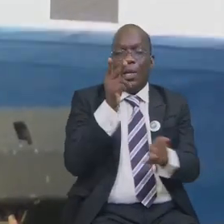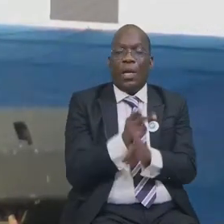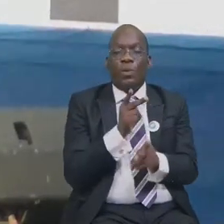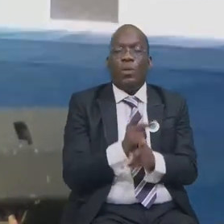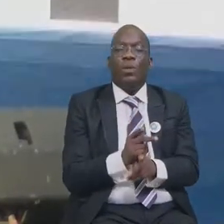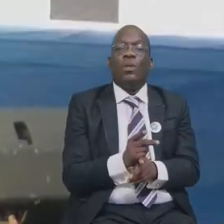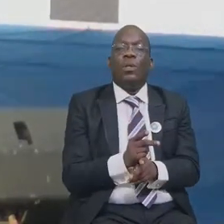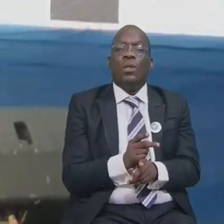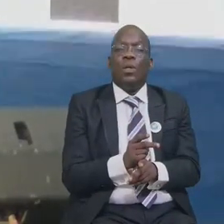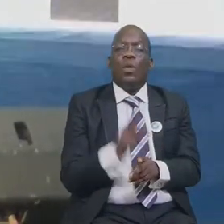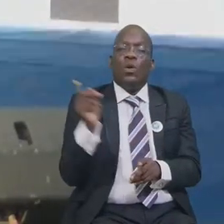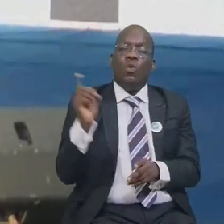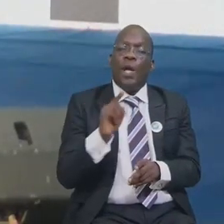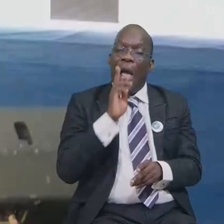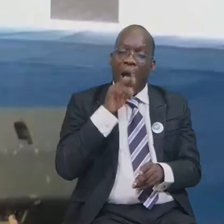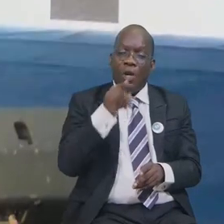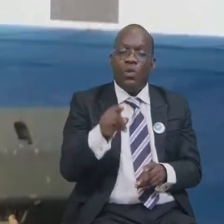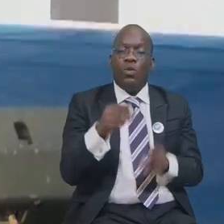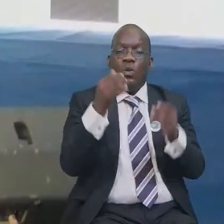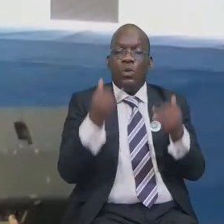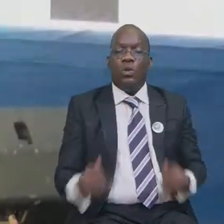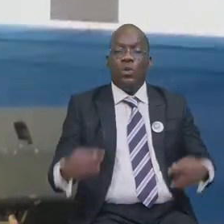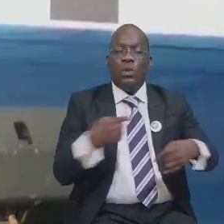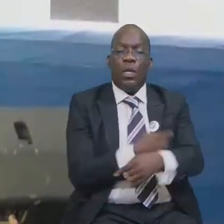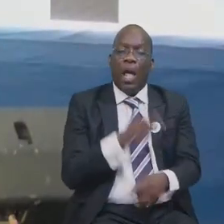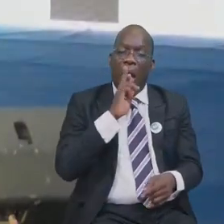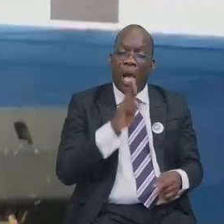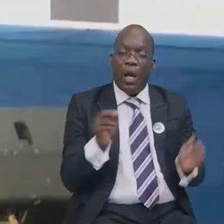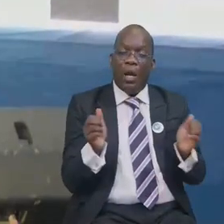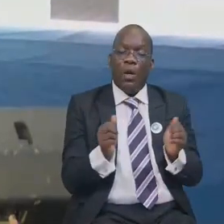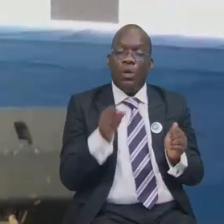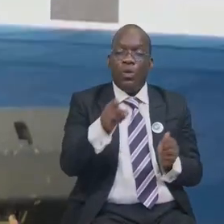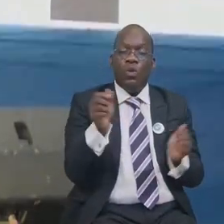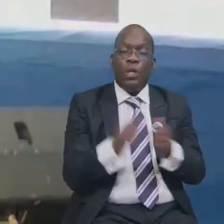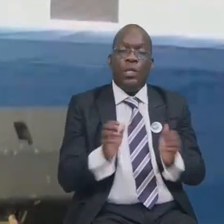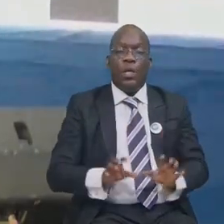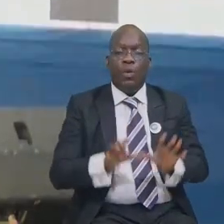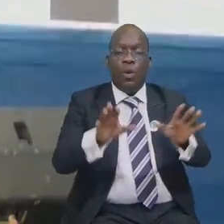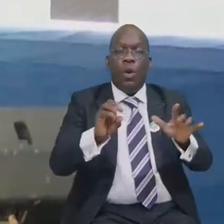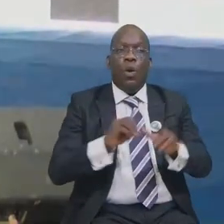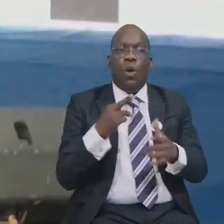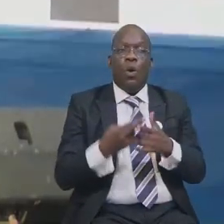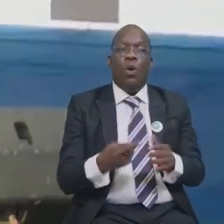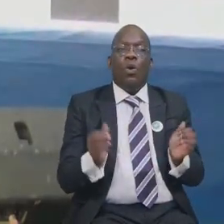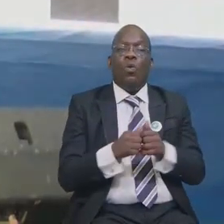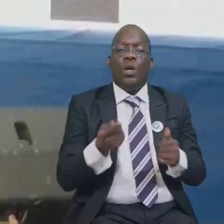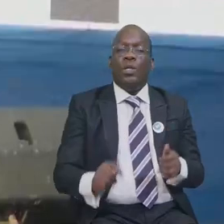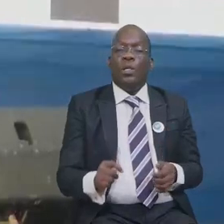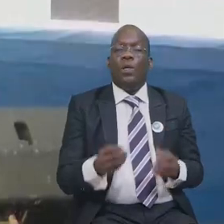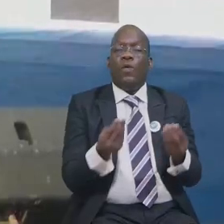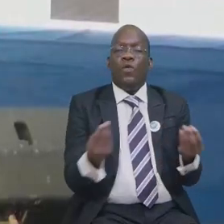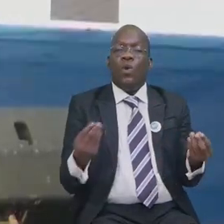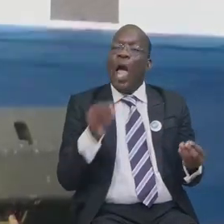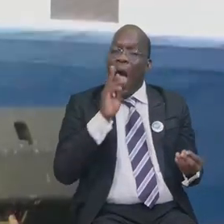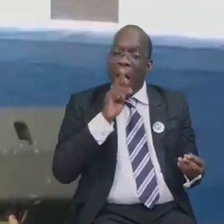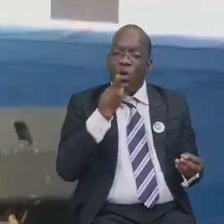Où es-tu? De quel côté es-tu? Es-tu avec la majorité ou avec la minorité? Est-ce que tu es avec les croyants de